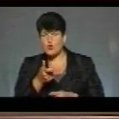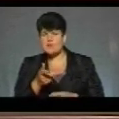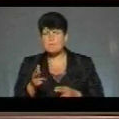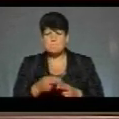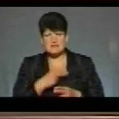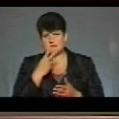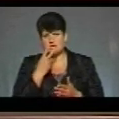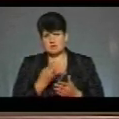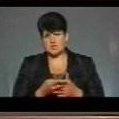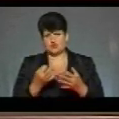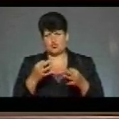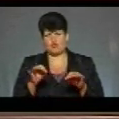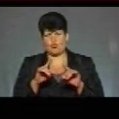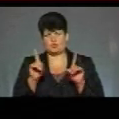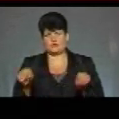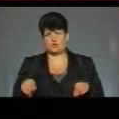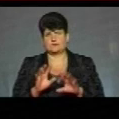передбаченого законодавством дозволу.